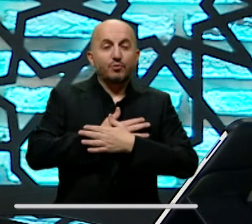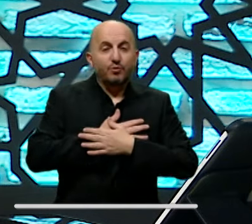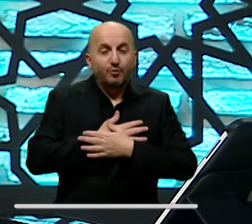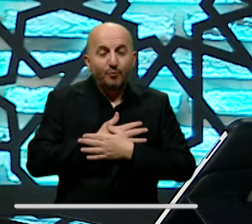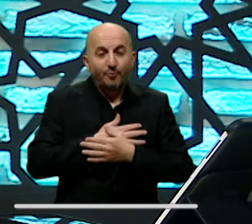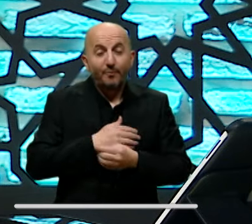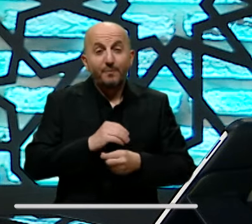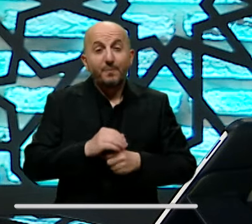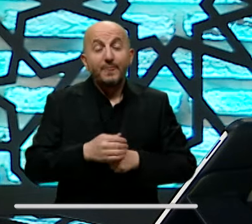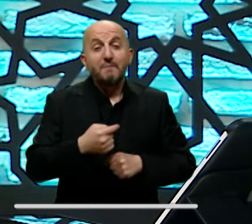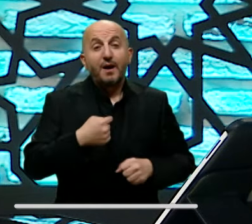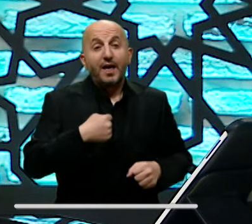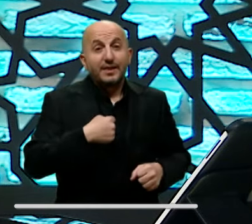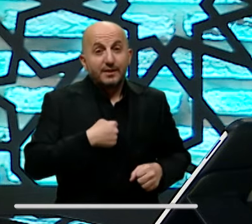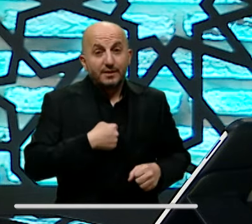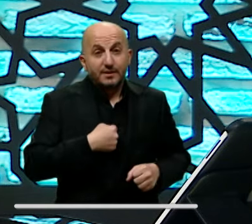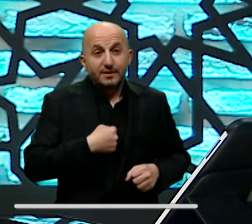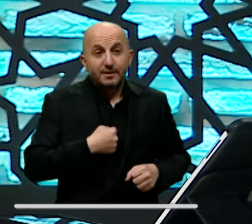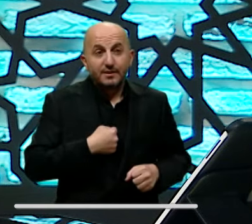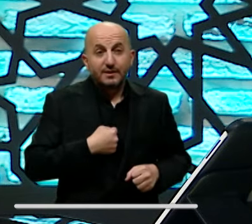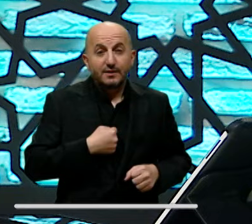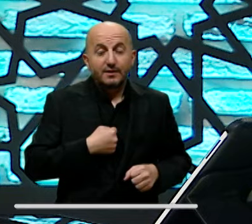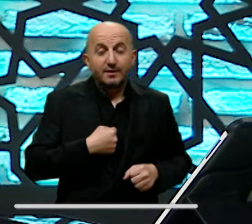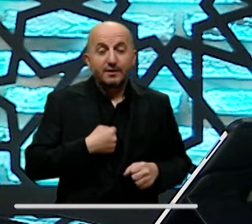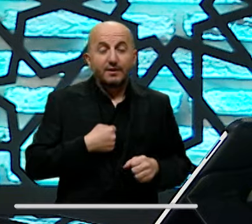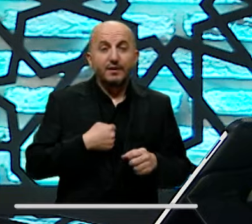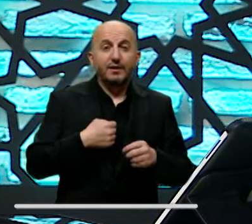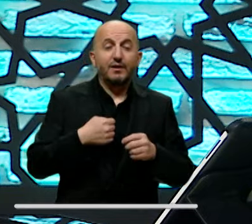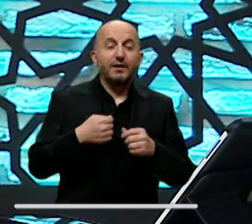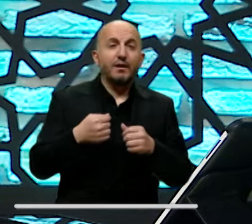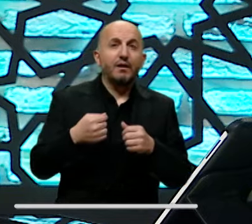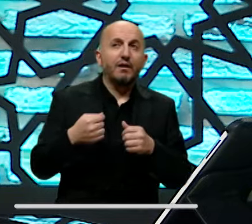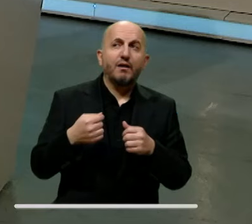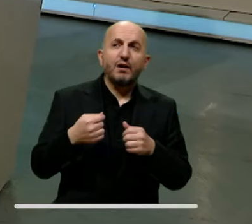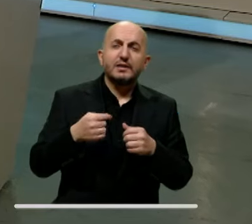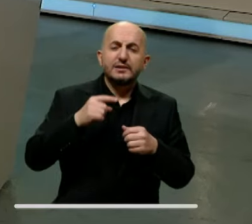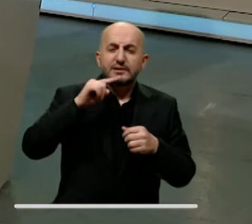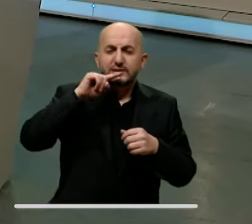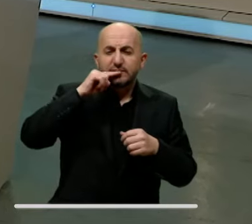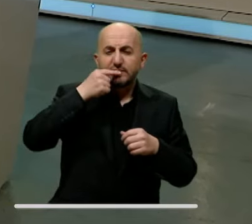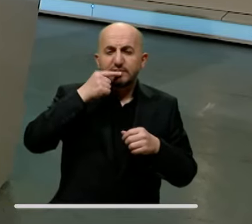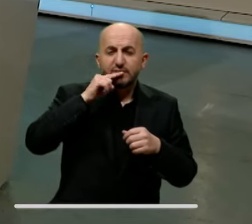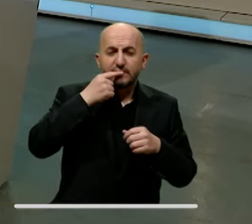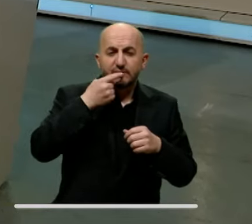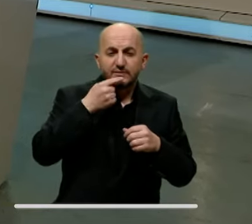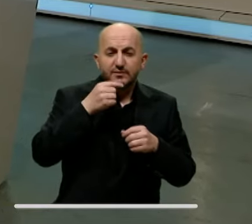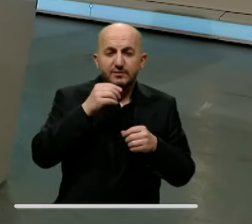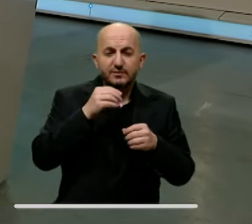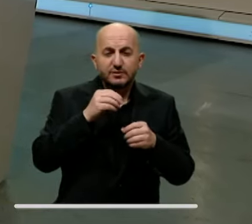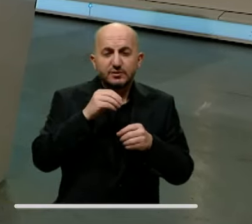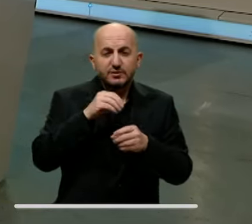Eee ben tarla temizliği yapıyoruz yani zeytinliklerin içinde temel